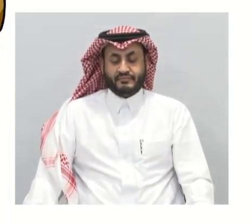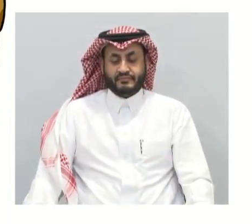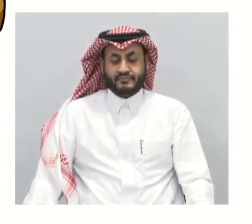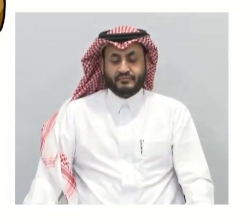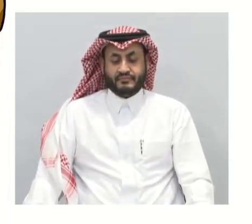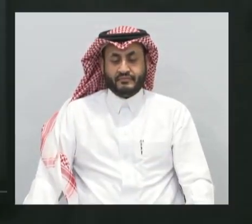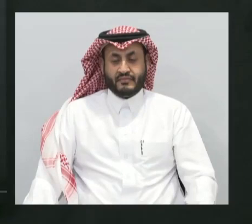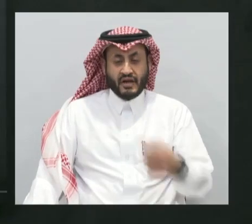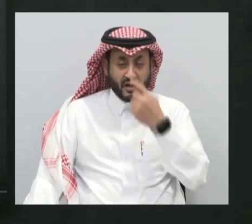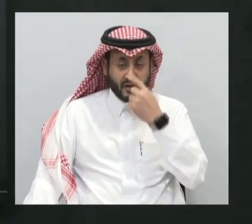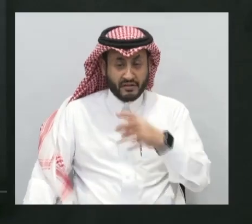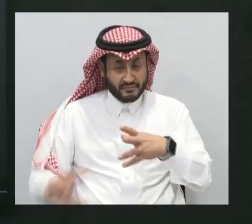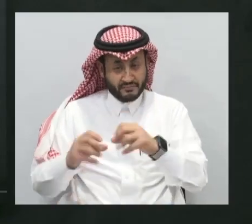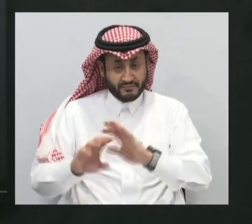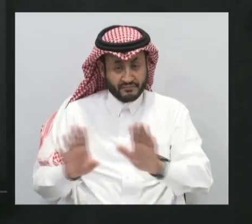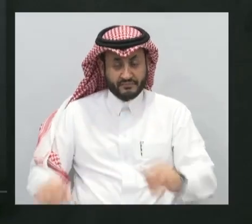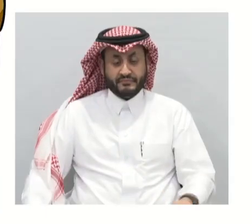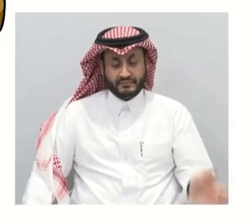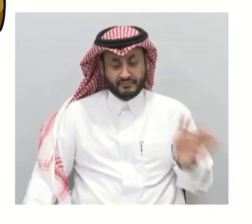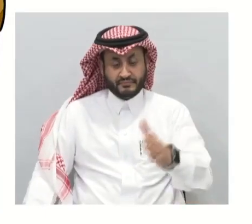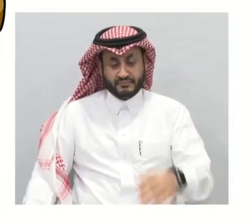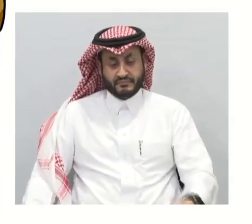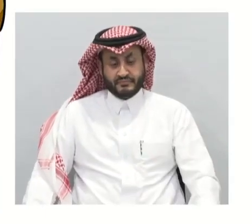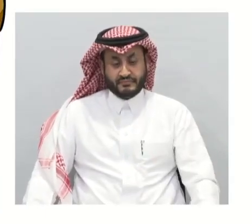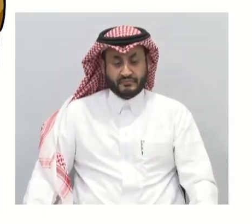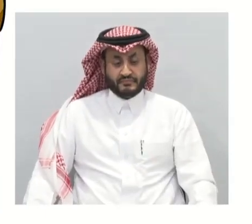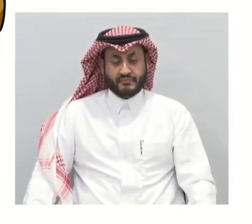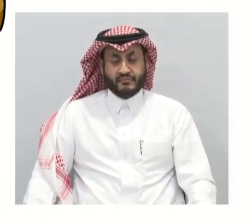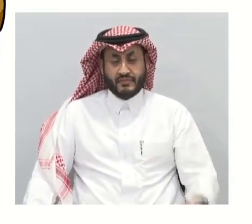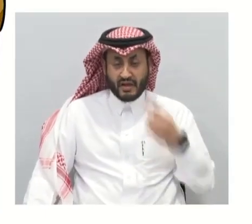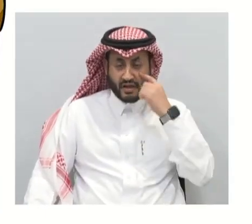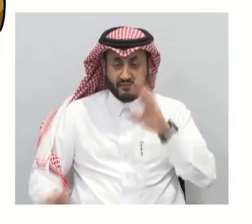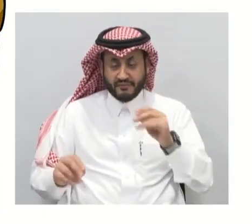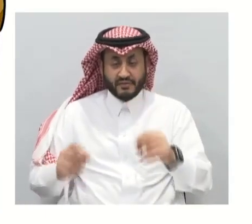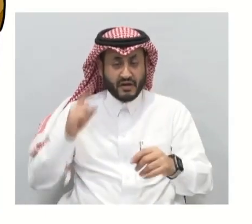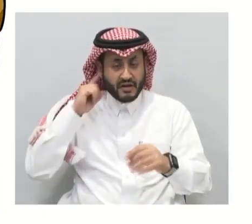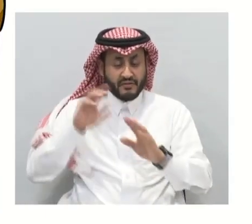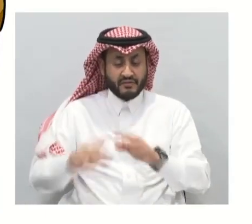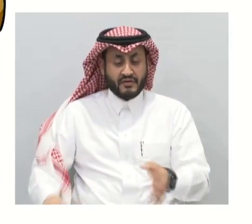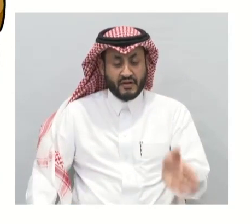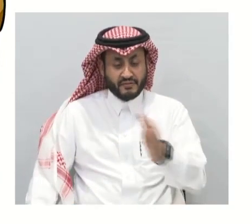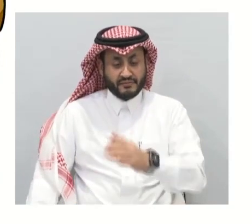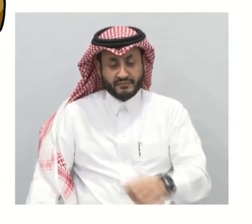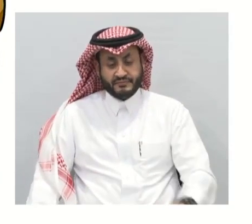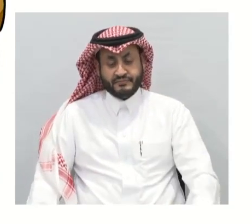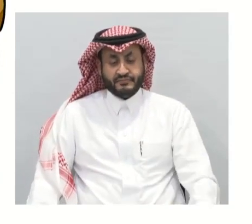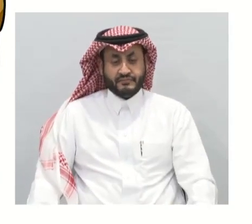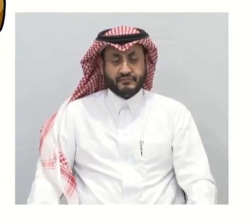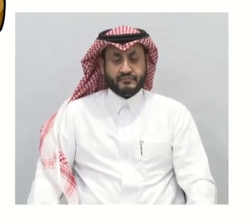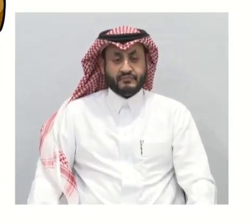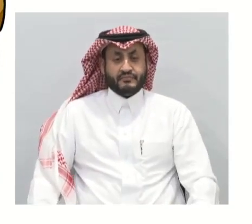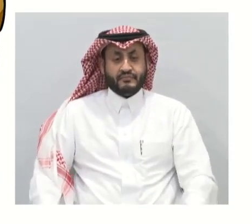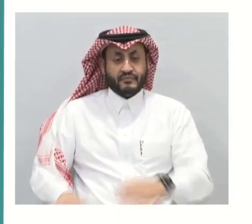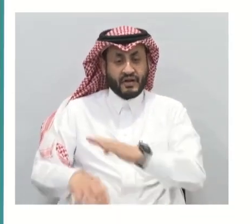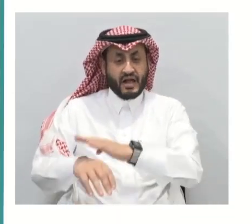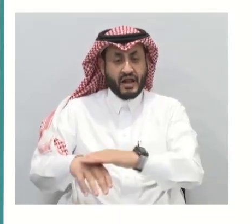انتهينا من الشمس البصل والشام الان اخر جزء هو